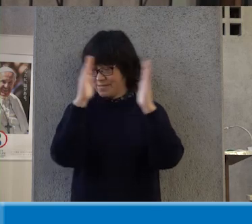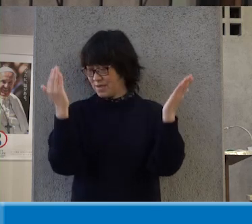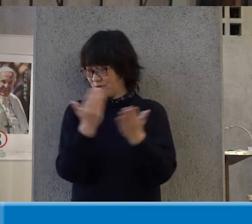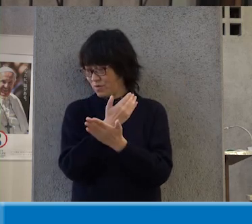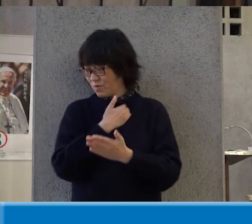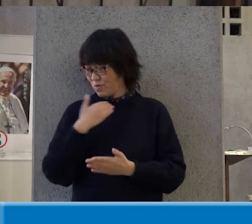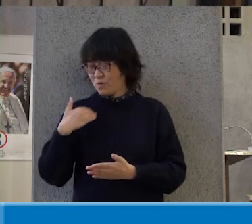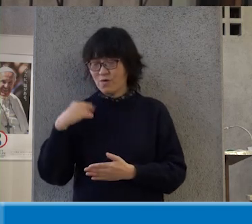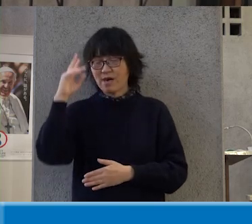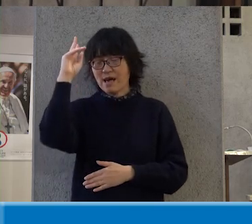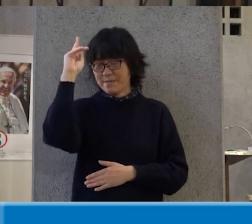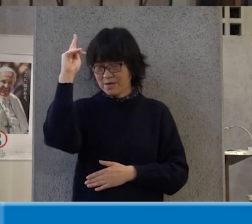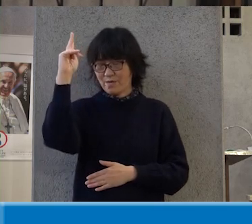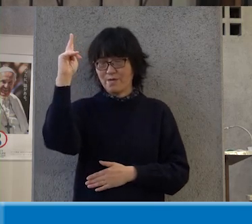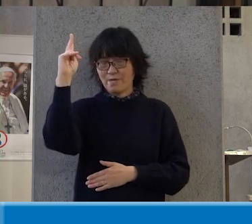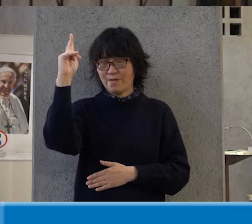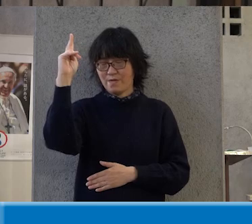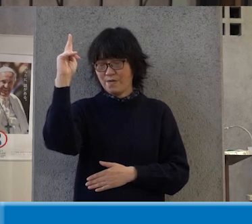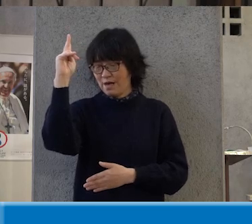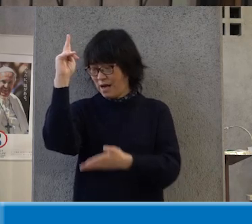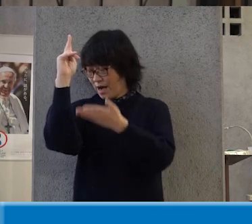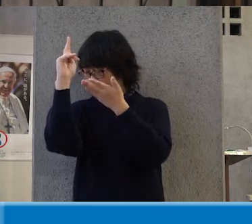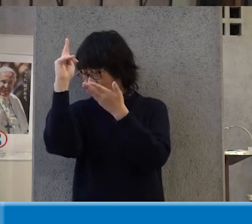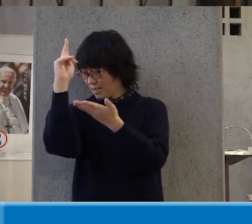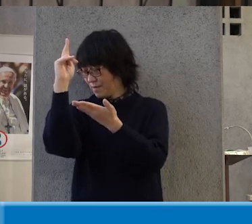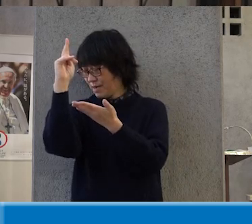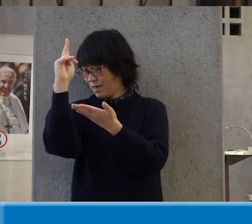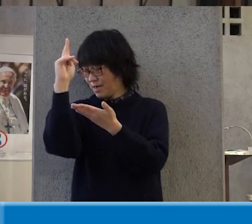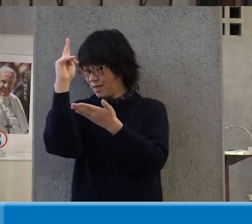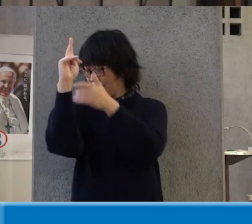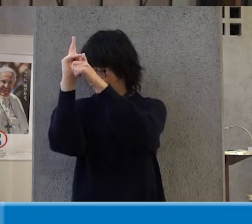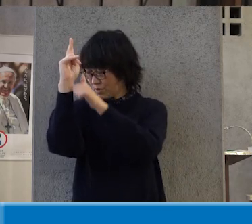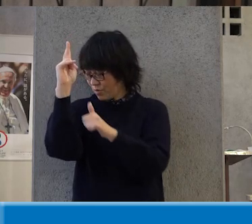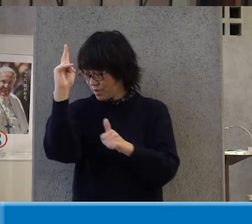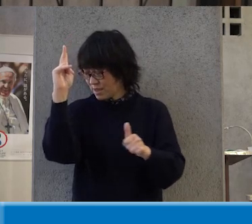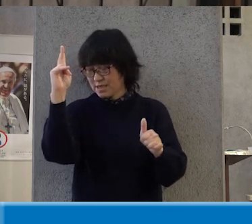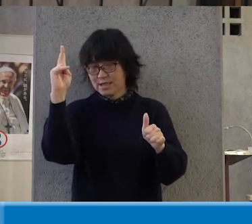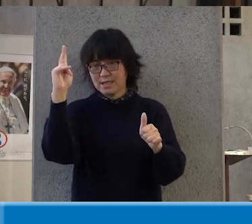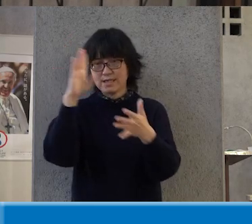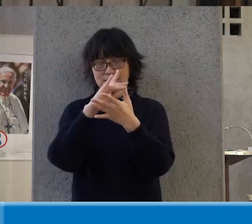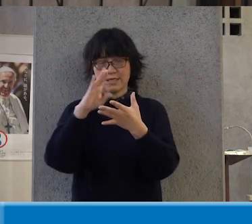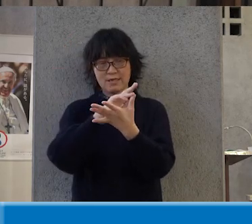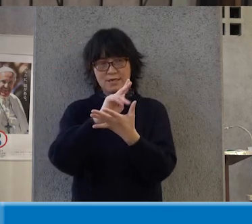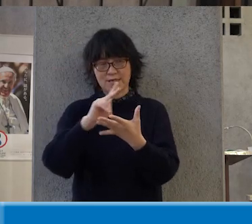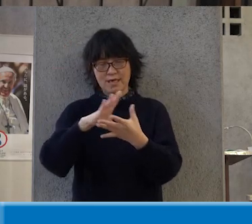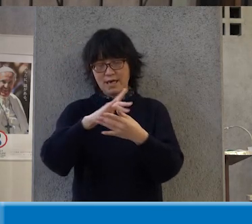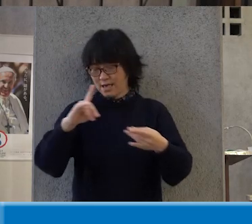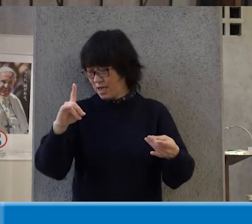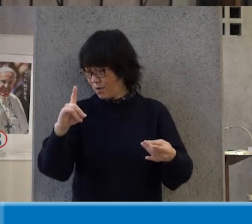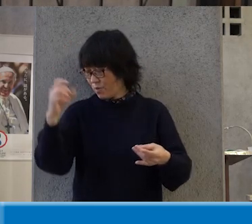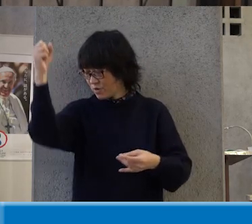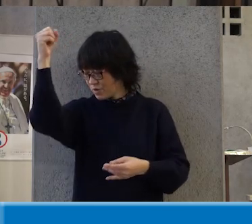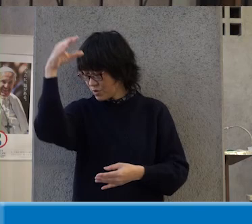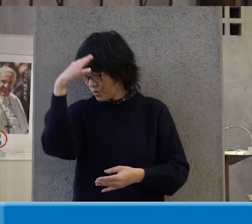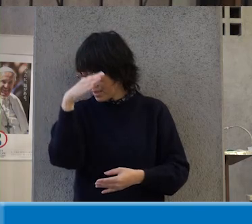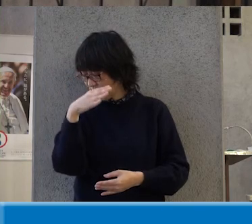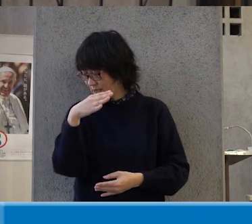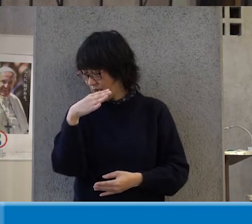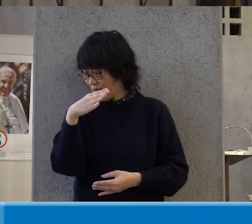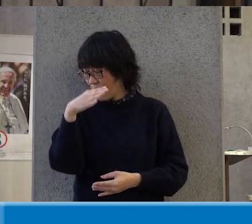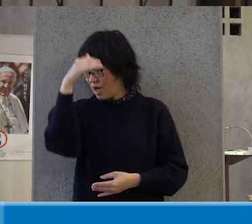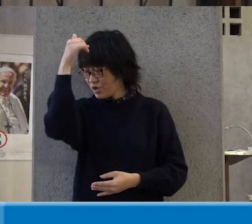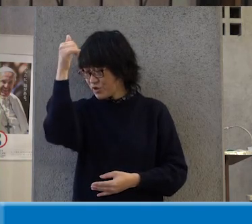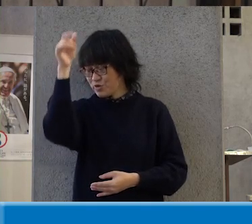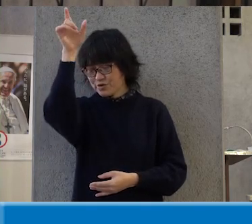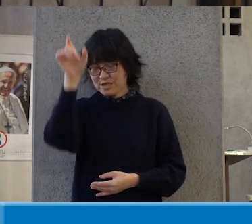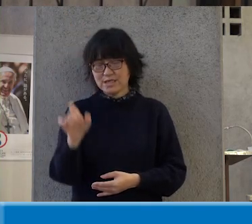全能の神よ、あなたは一人子に聖霊を注いで主キ